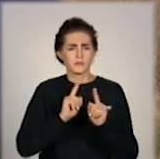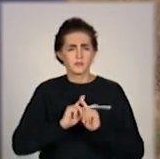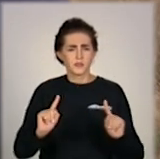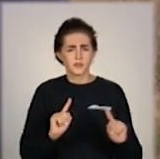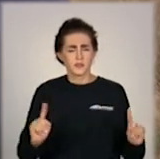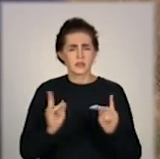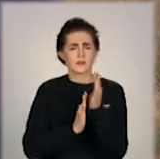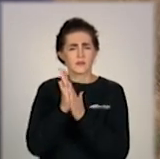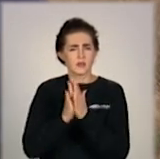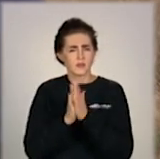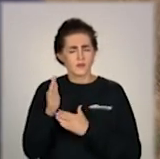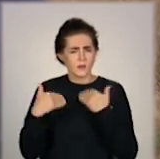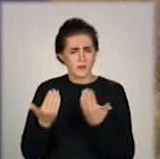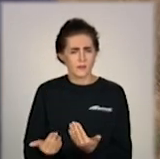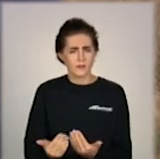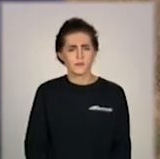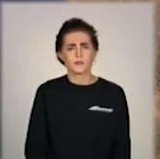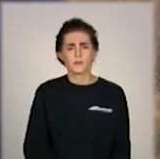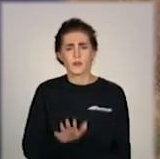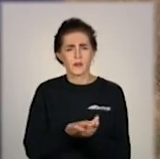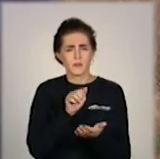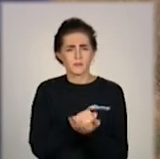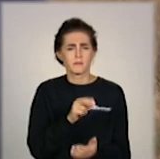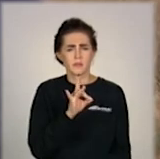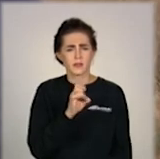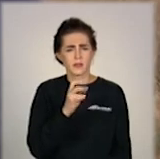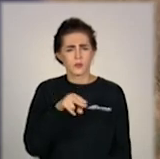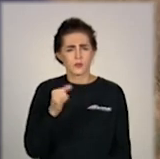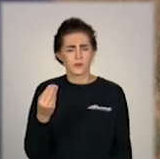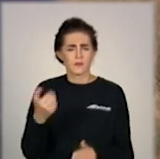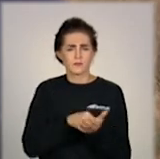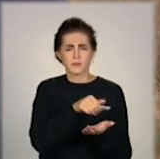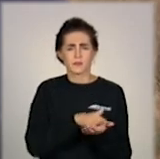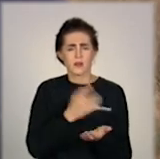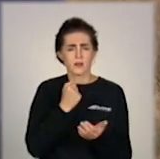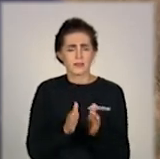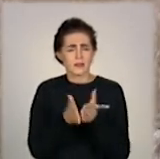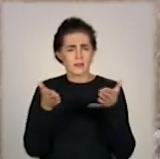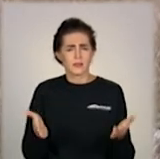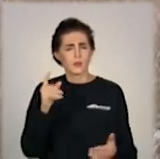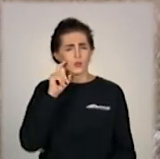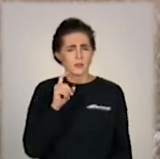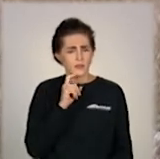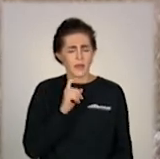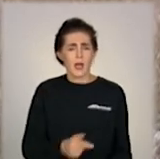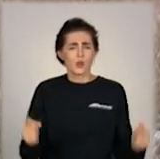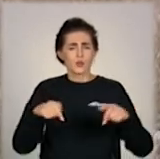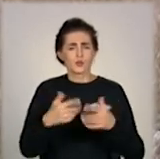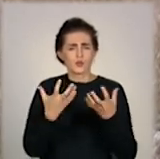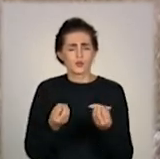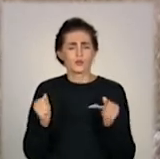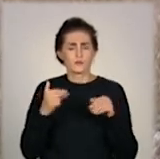видів рослин, наприклад, брандушки різнобарної, занесеної до Червоної книги України. А ще тут мешкає